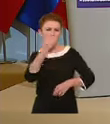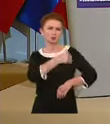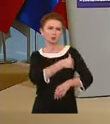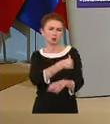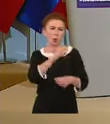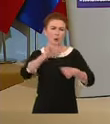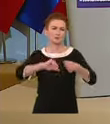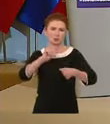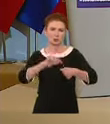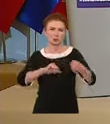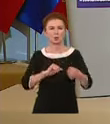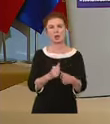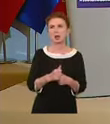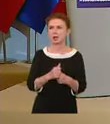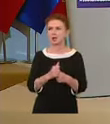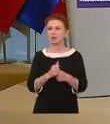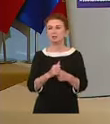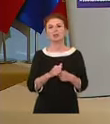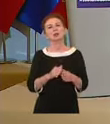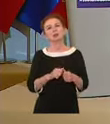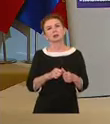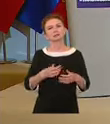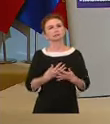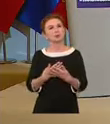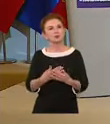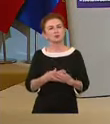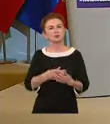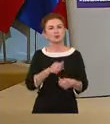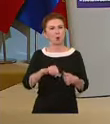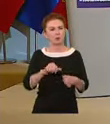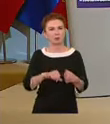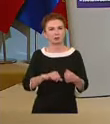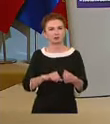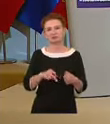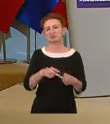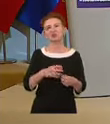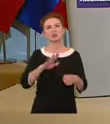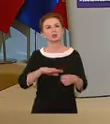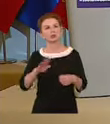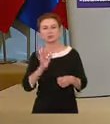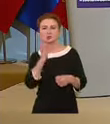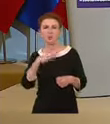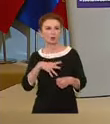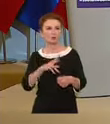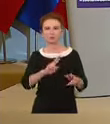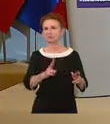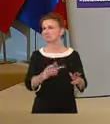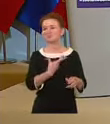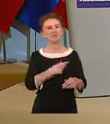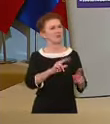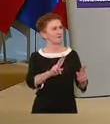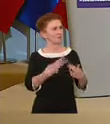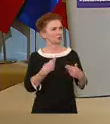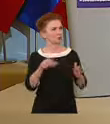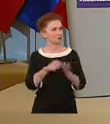dzieci powyżej czwartej klasy do szkoły do końca roku szkolnego nie wrócą? I jak też będzie wyglądał ten powrót tych młodszych dzieci do placówek